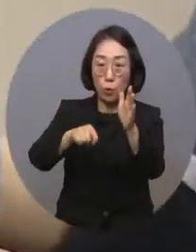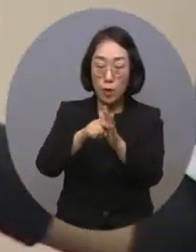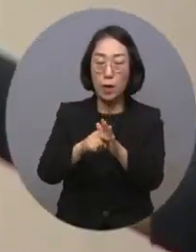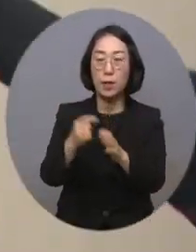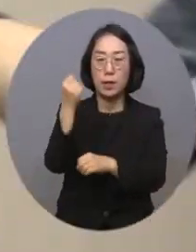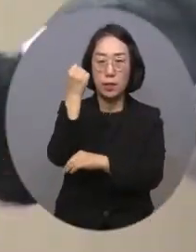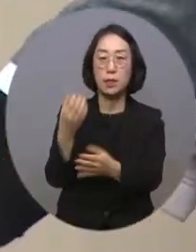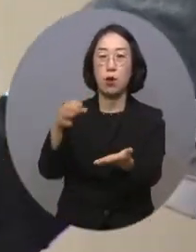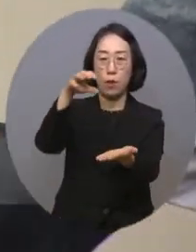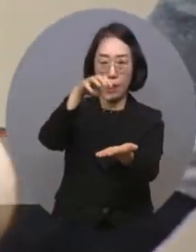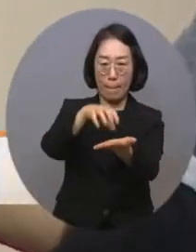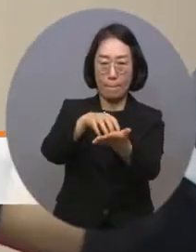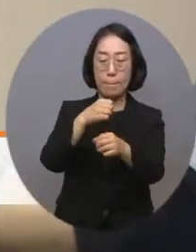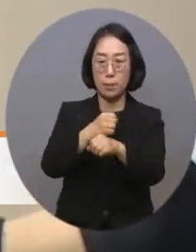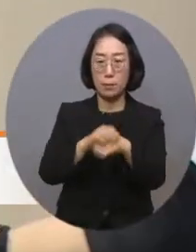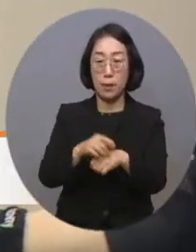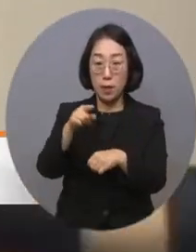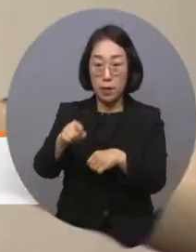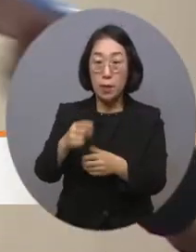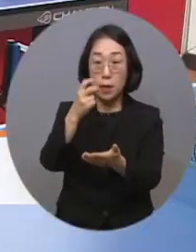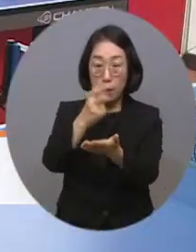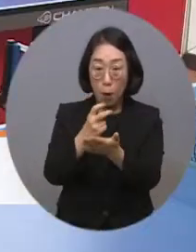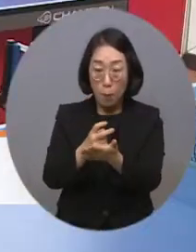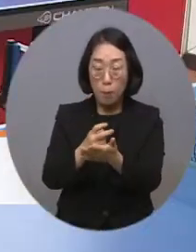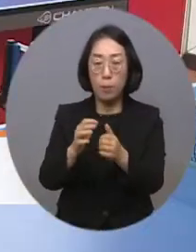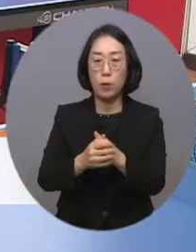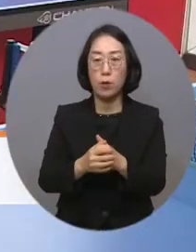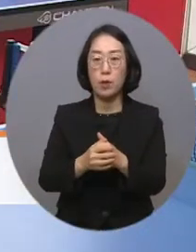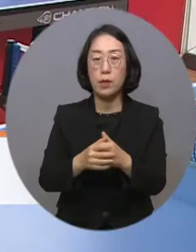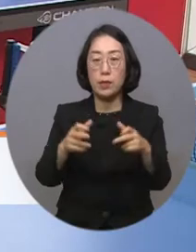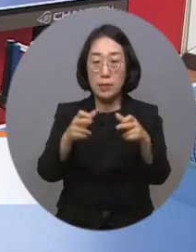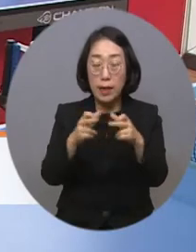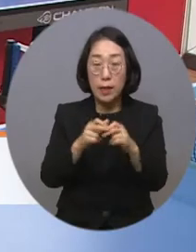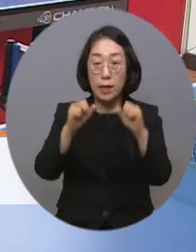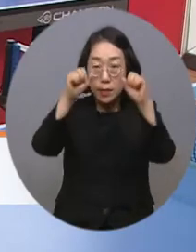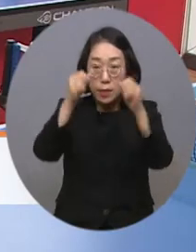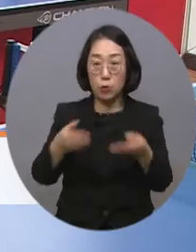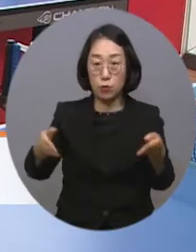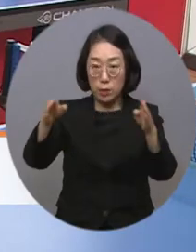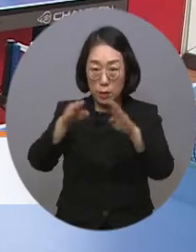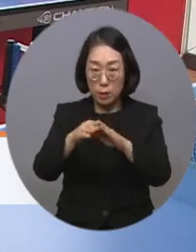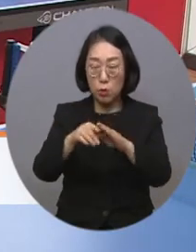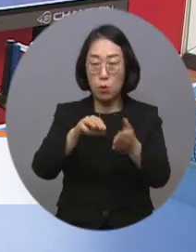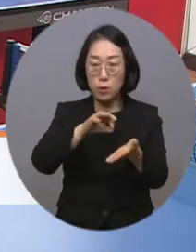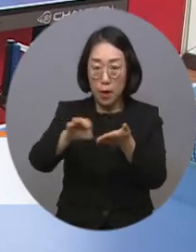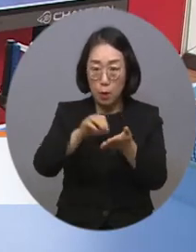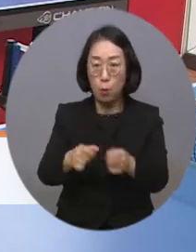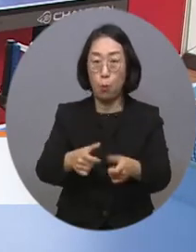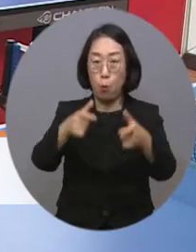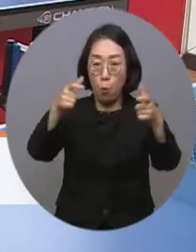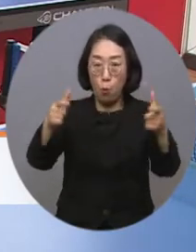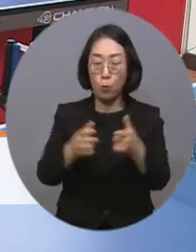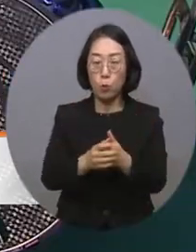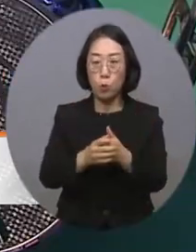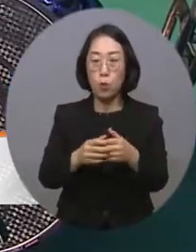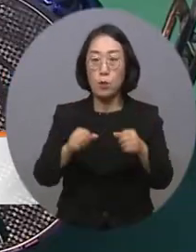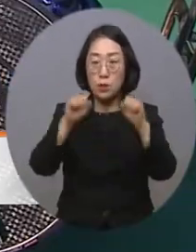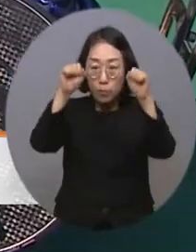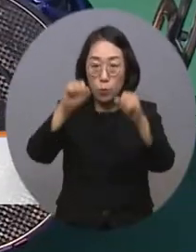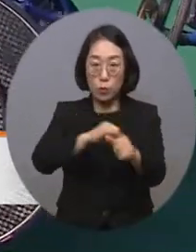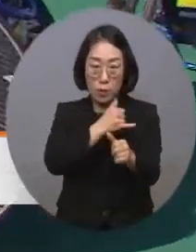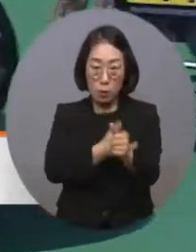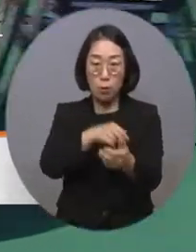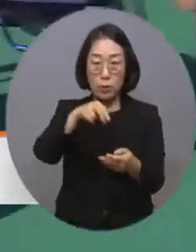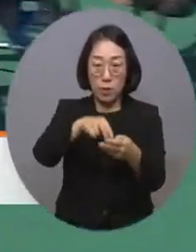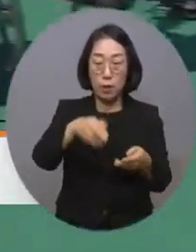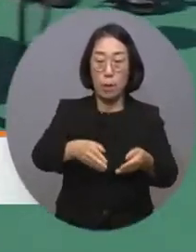담아냈습니다. 이를 통해 장애인 체육 시설 접근성 제고, 장애인 스포츠 인권센터 설립 등에 대한